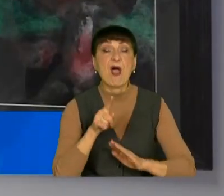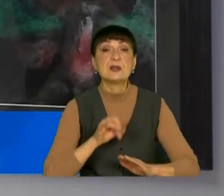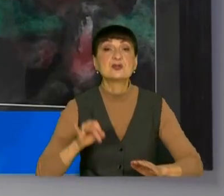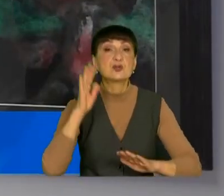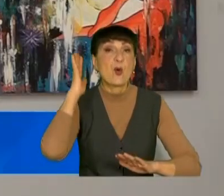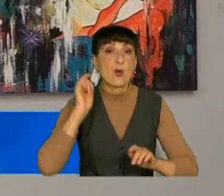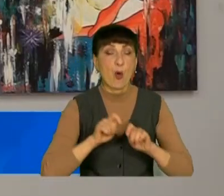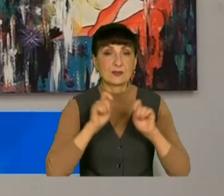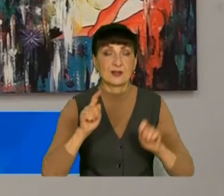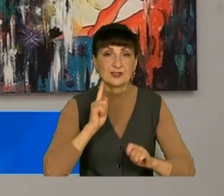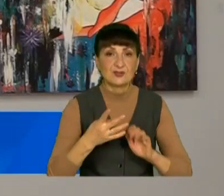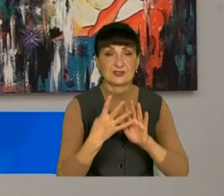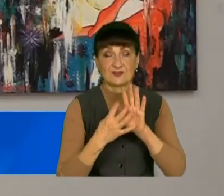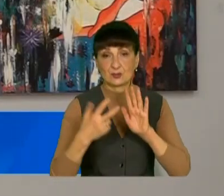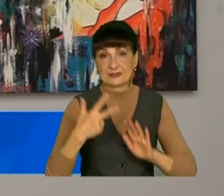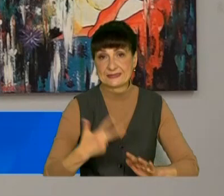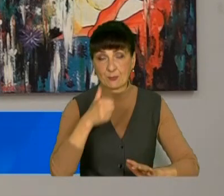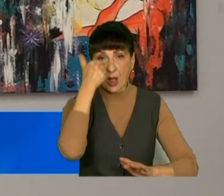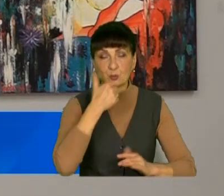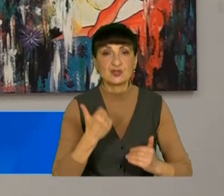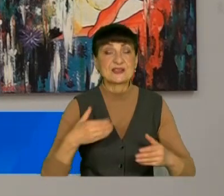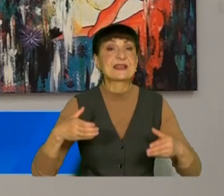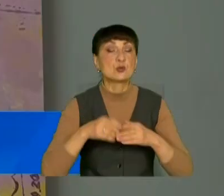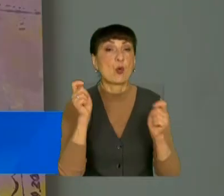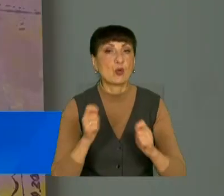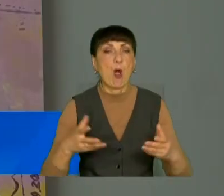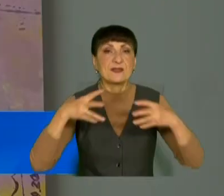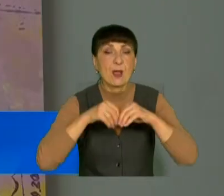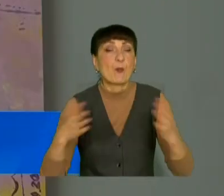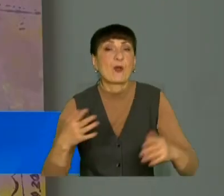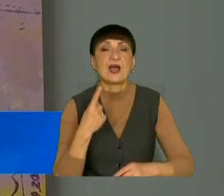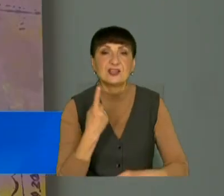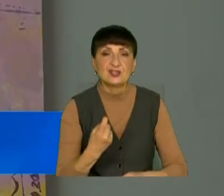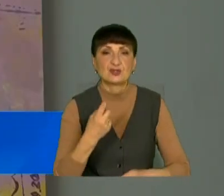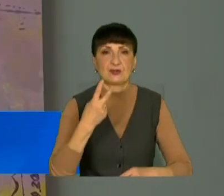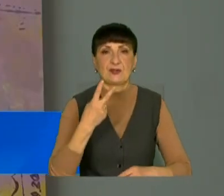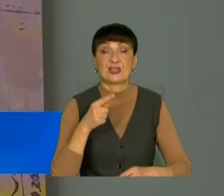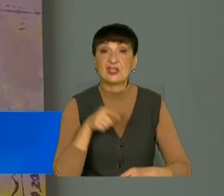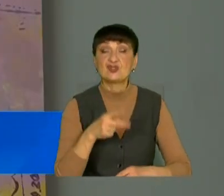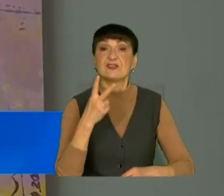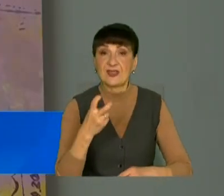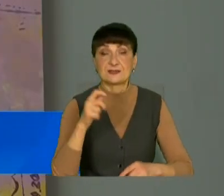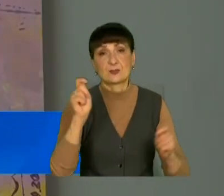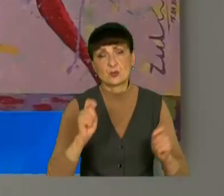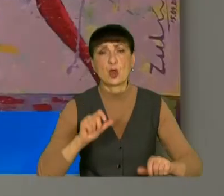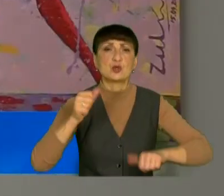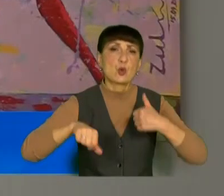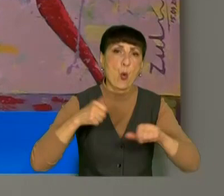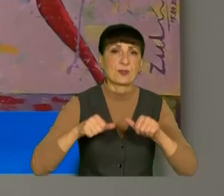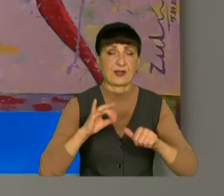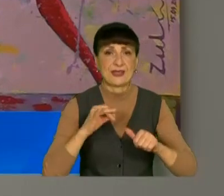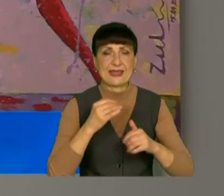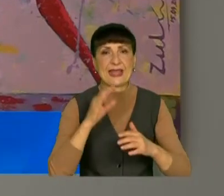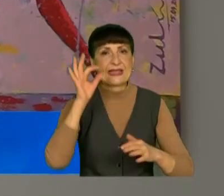в 1933. Сейчас Союз объединяет больше 1200 мастеров кисти, скульпторов и